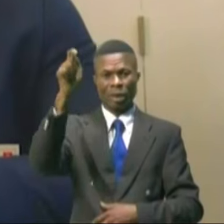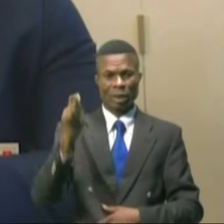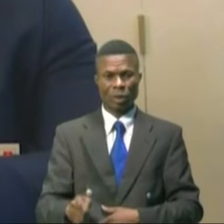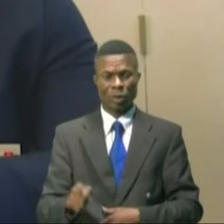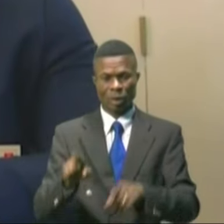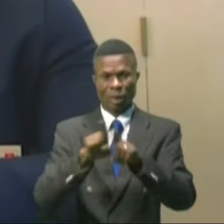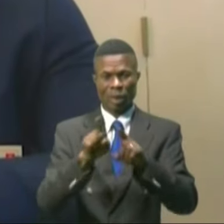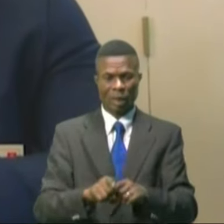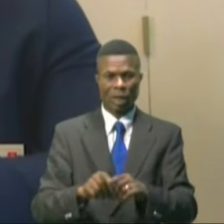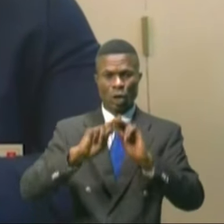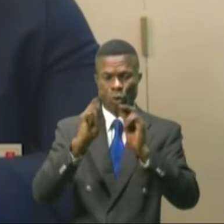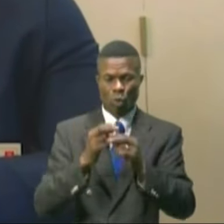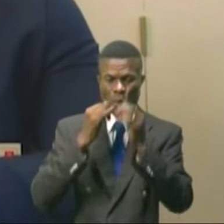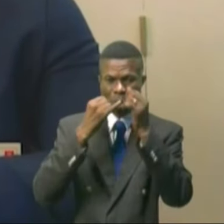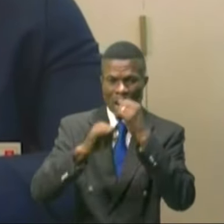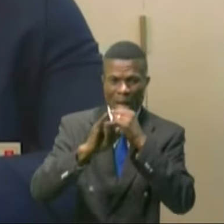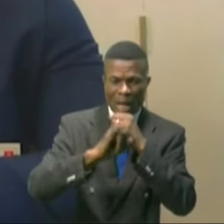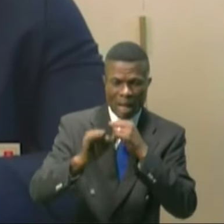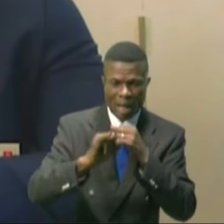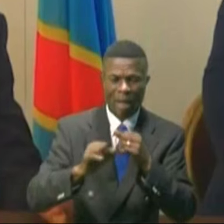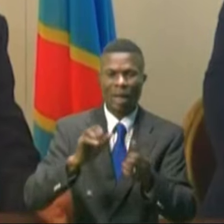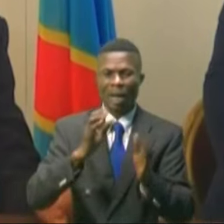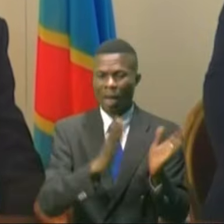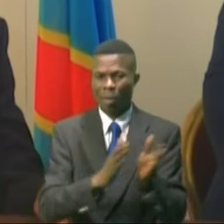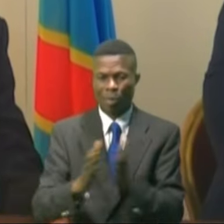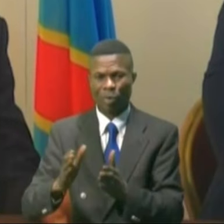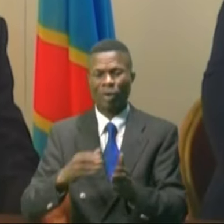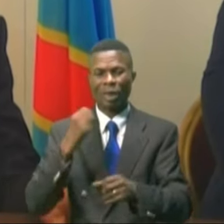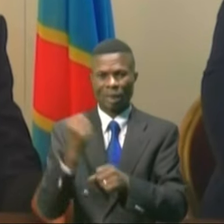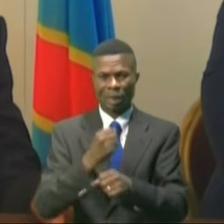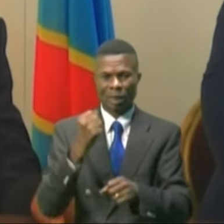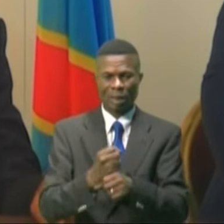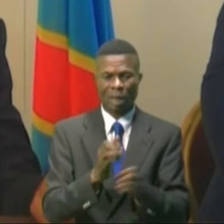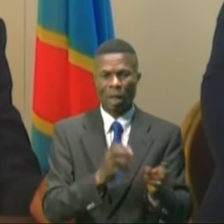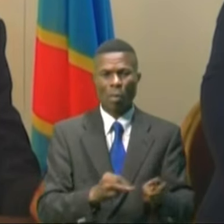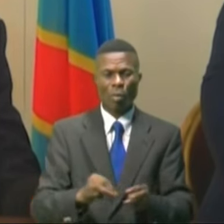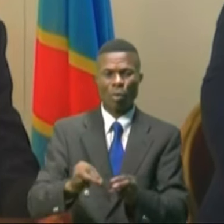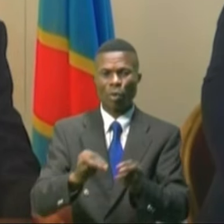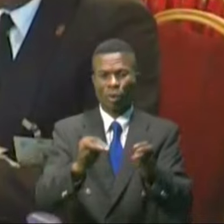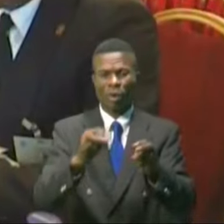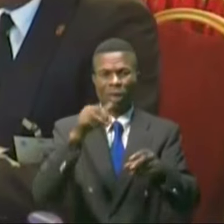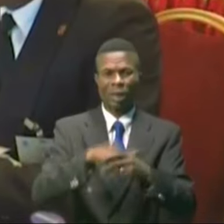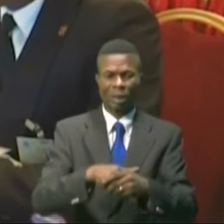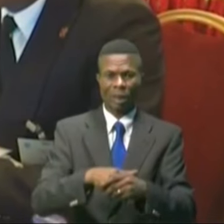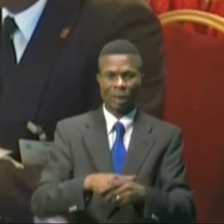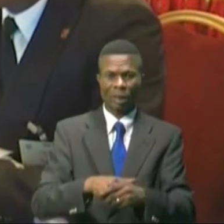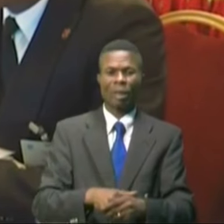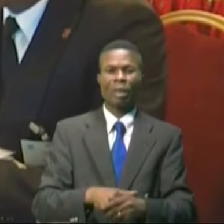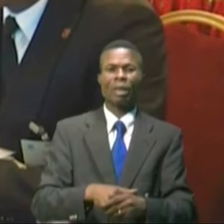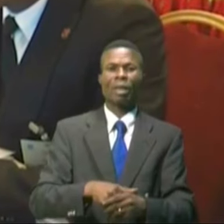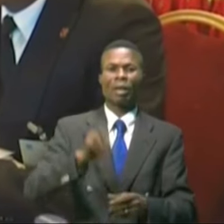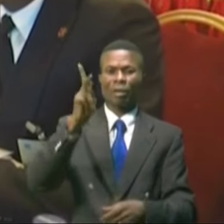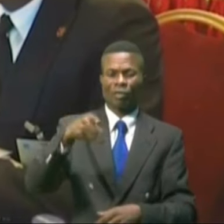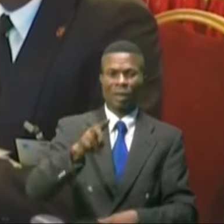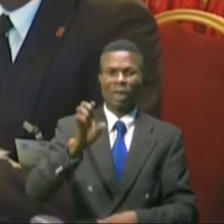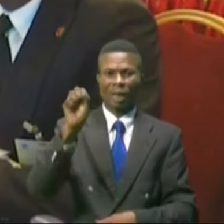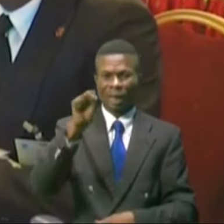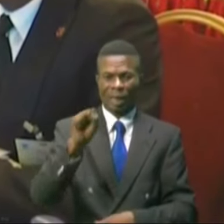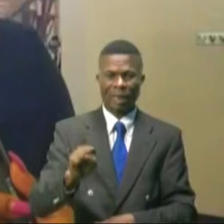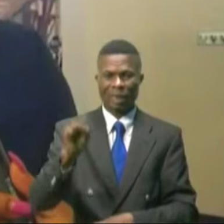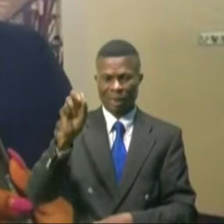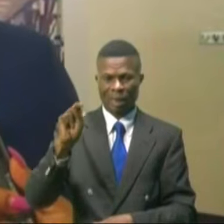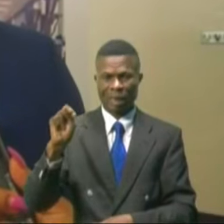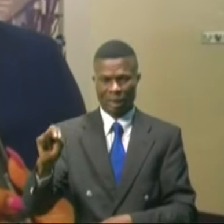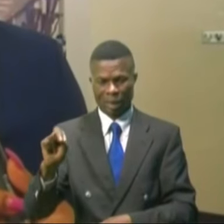des renseignements en vue d'améliorer les pratiques et les procédures au sein de PSSN. La